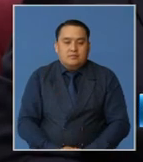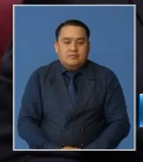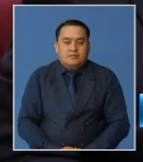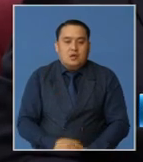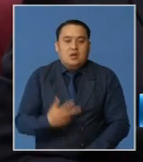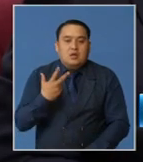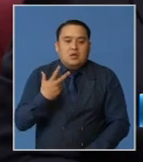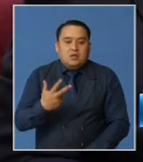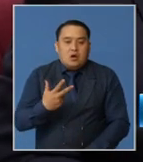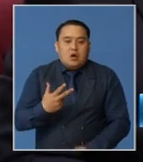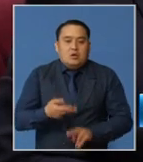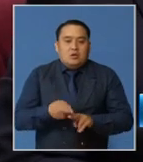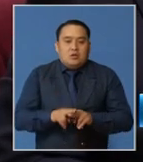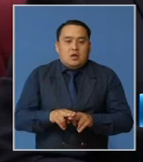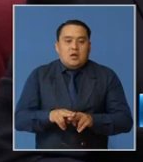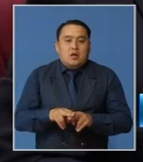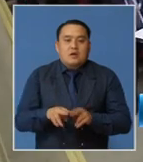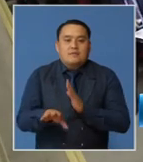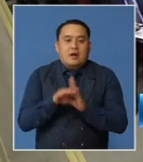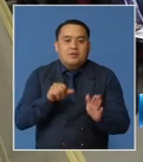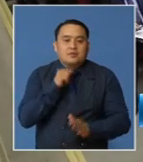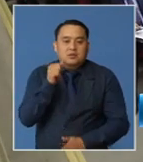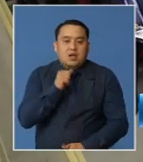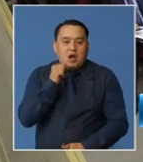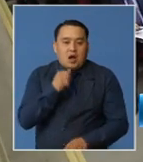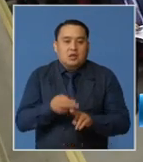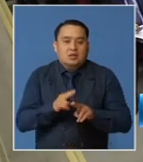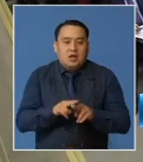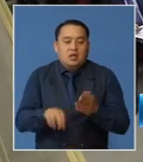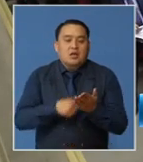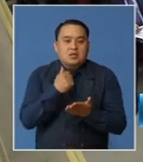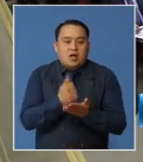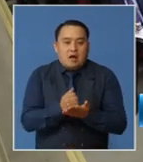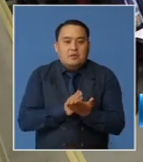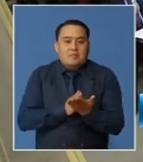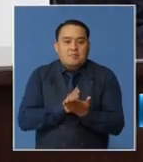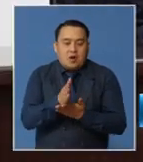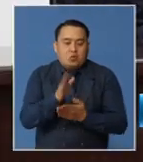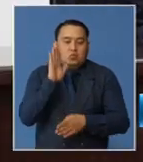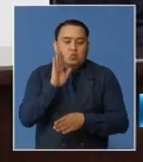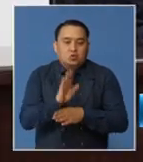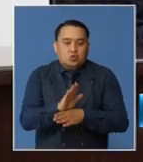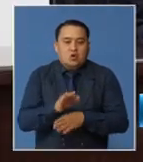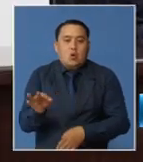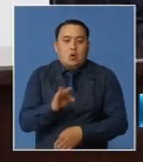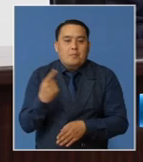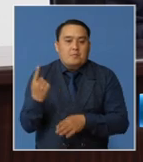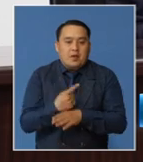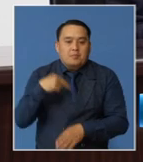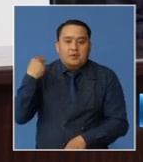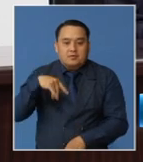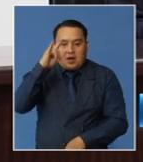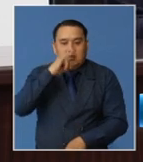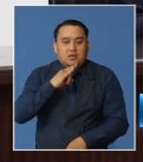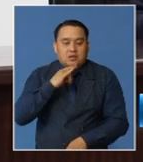Из 3 культур предпочтение, конечно же, отдается сахарной свекле. Это является основным поручением руководства области первого президента